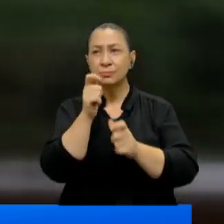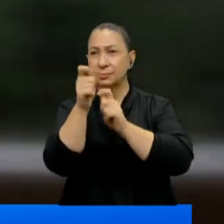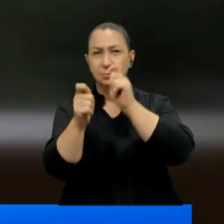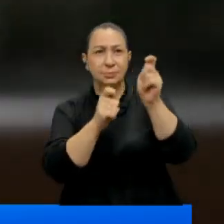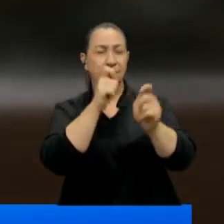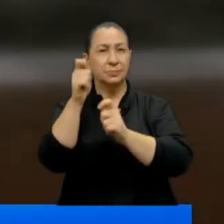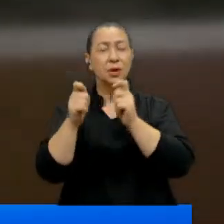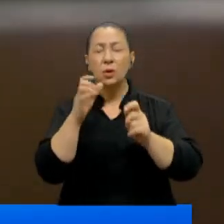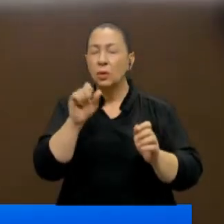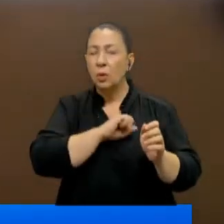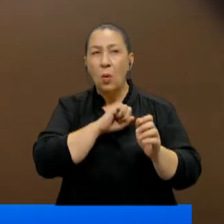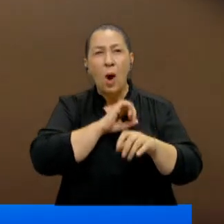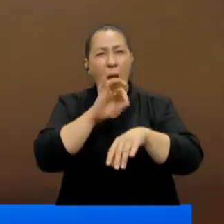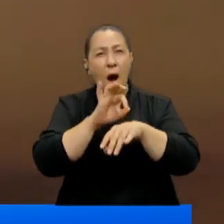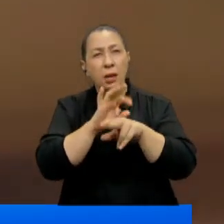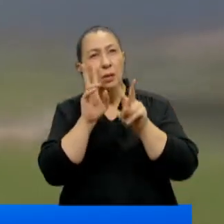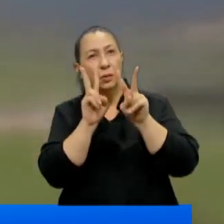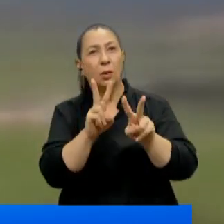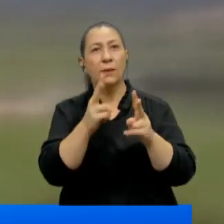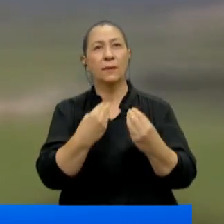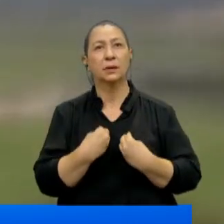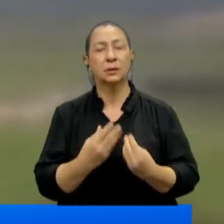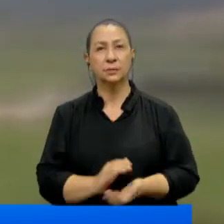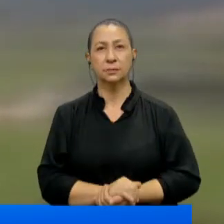kaydedilen görüntüler korku dolu anları gözler önüne serdi.